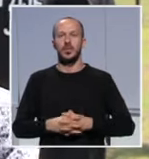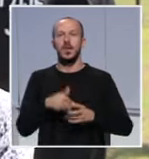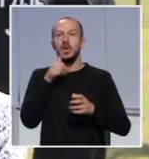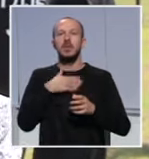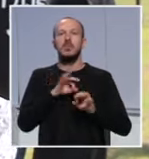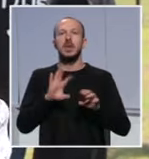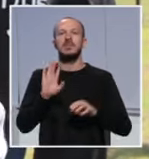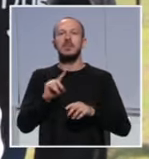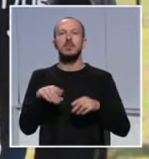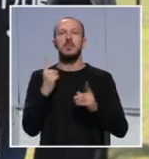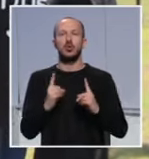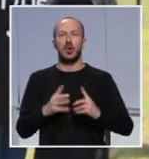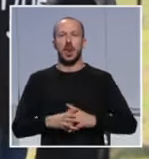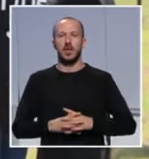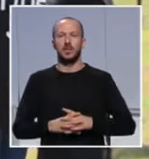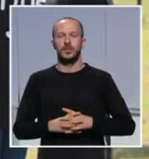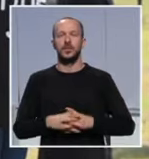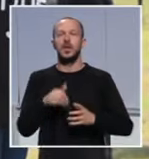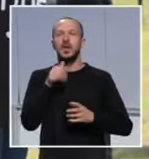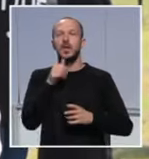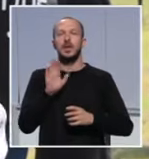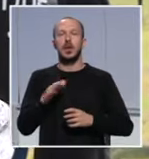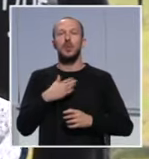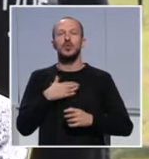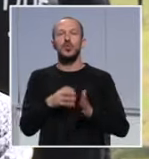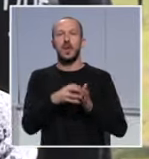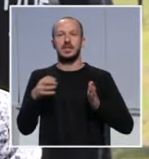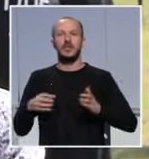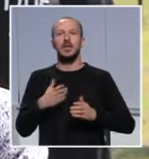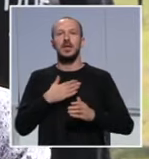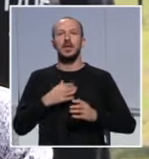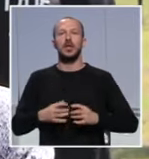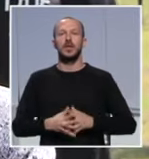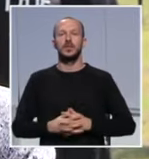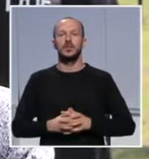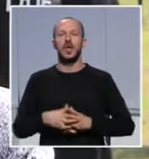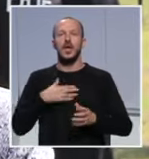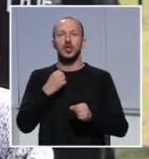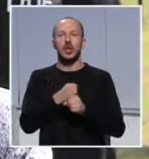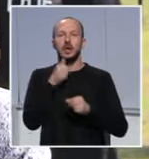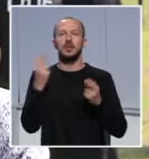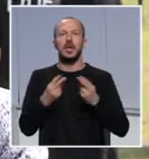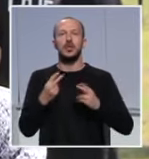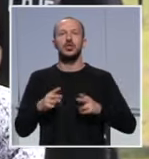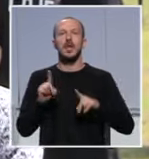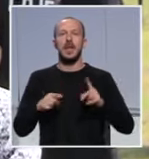vas ne bi ni postojali. I tako da ćemo mi nastaviti naš rad i tražiti